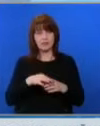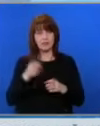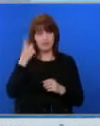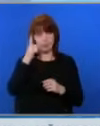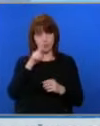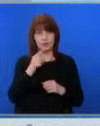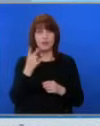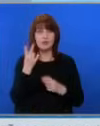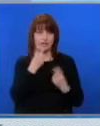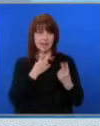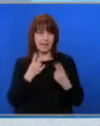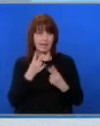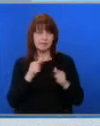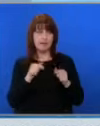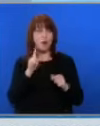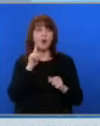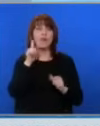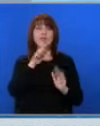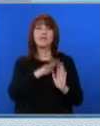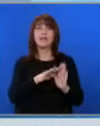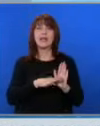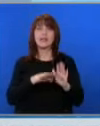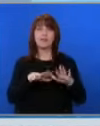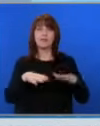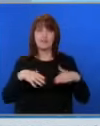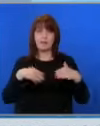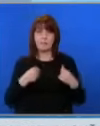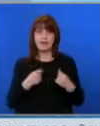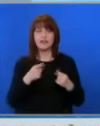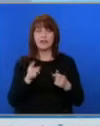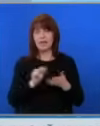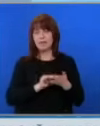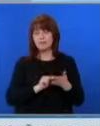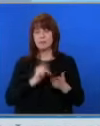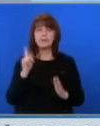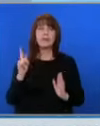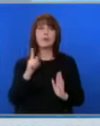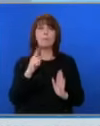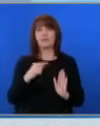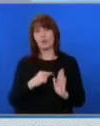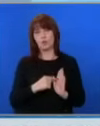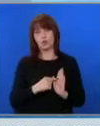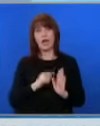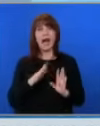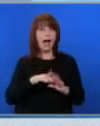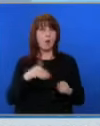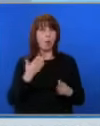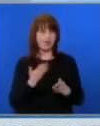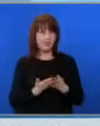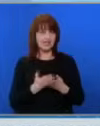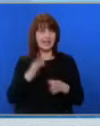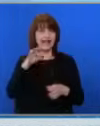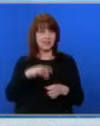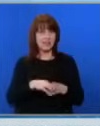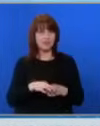Това стана ясно преди малко от дневния ред на Народното събрание, където това е записано като първа точка. Ако оставката бъде гласувана